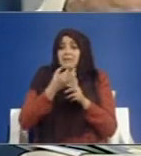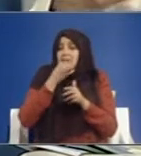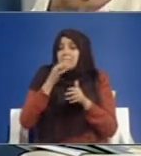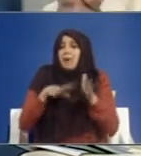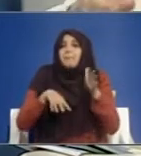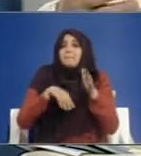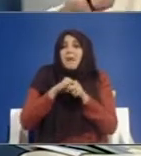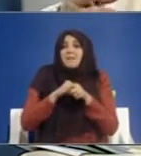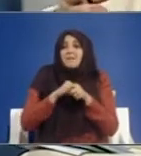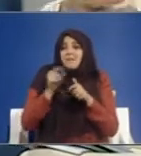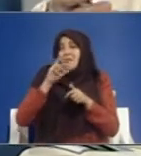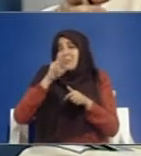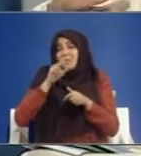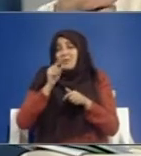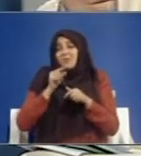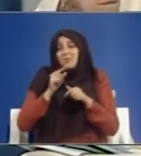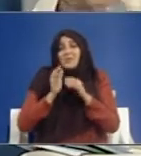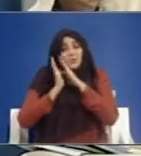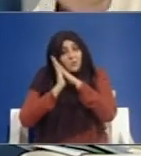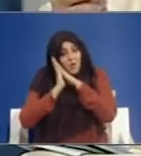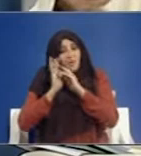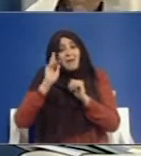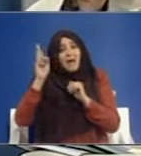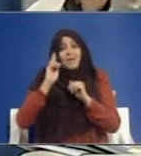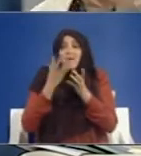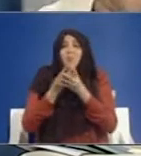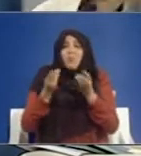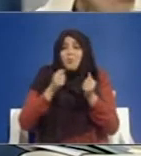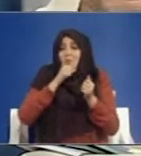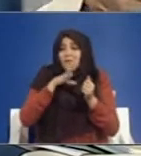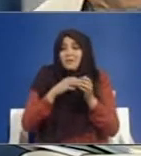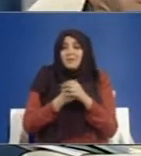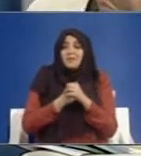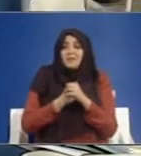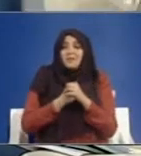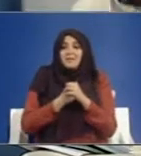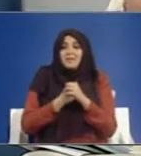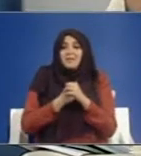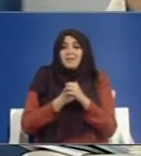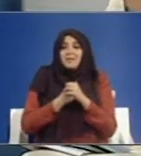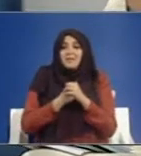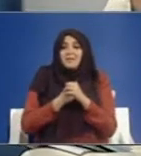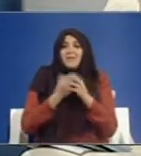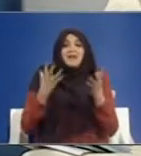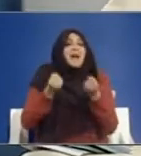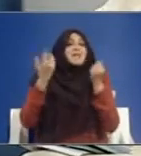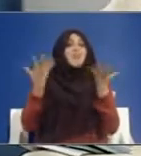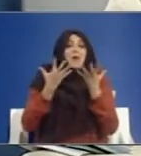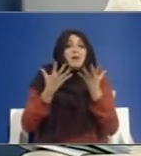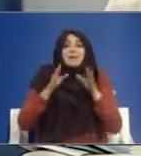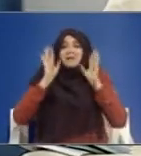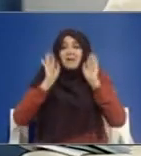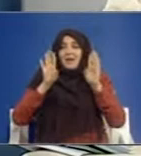على رؤية النبي صلى الله عليه وسلم أنهم كانوا من المفاتيح التي وصلتهم إلى ذلك كثرة